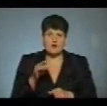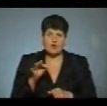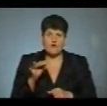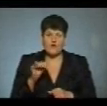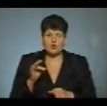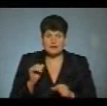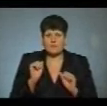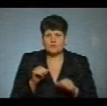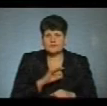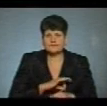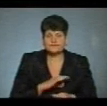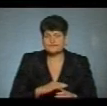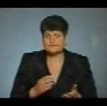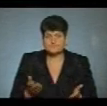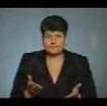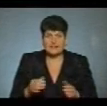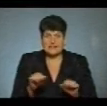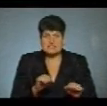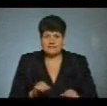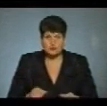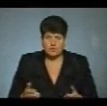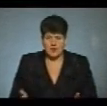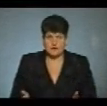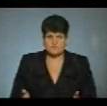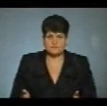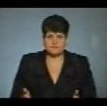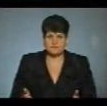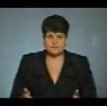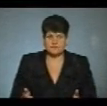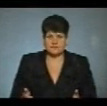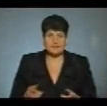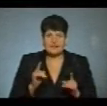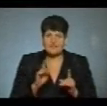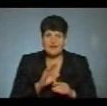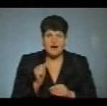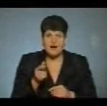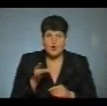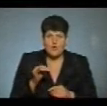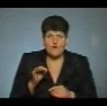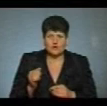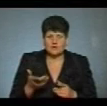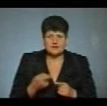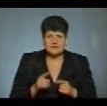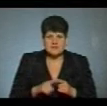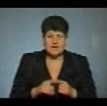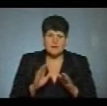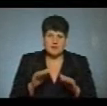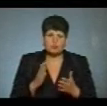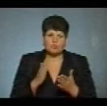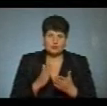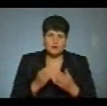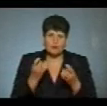можуть застосовувати, наприклад, дезінфектора. І навіть не агроволокно, напевно, це мають бути просто